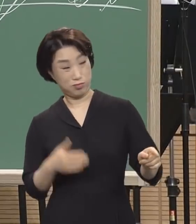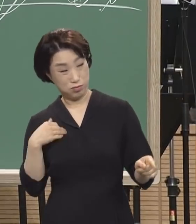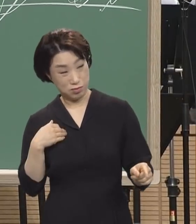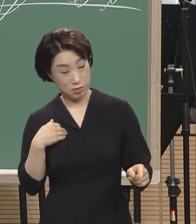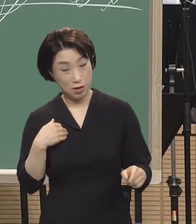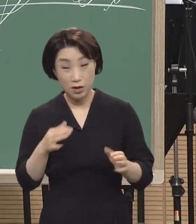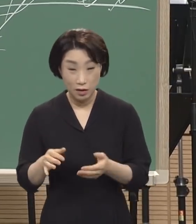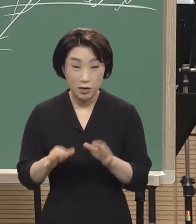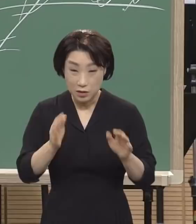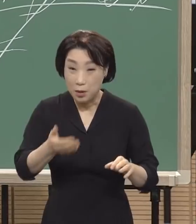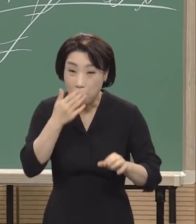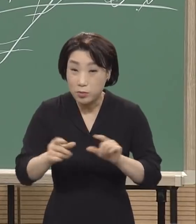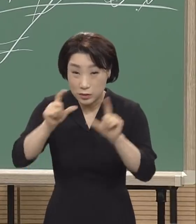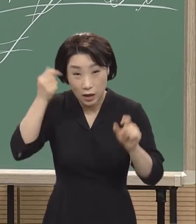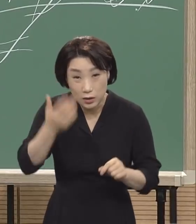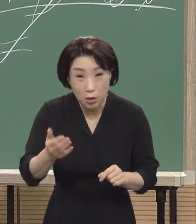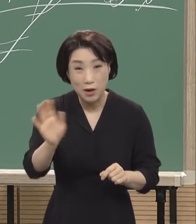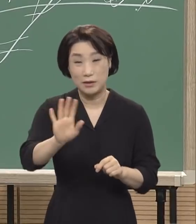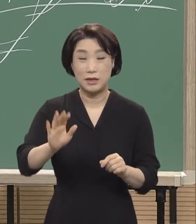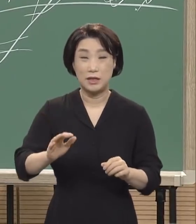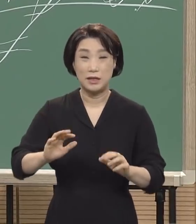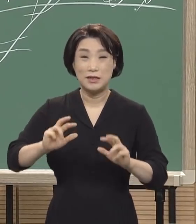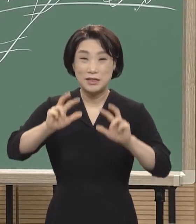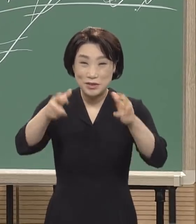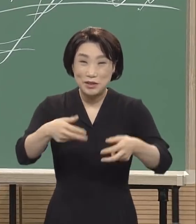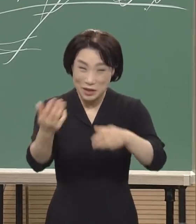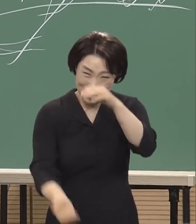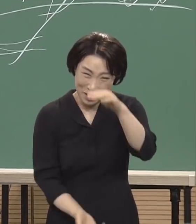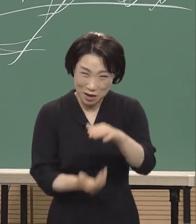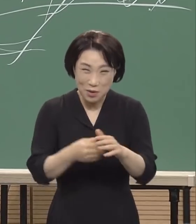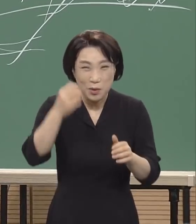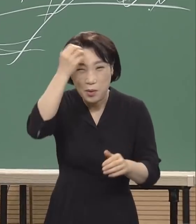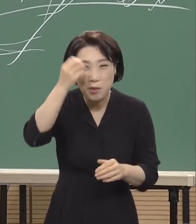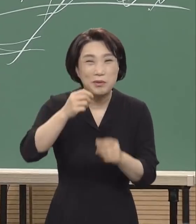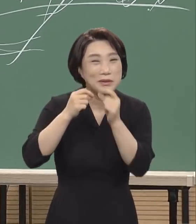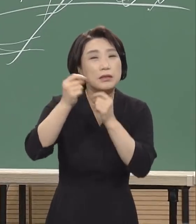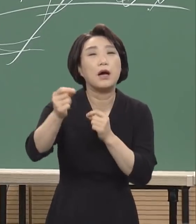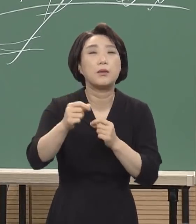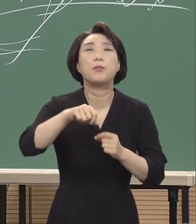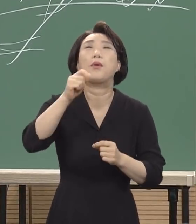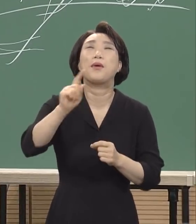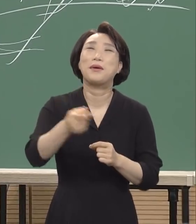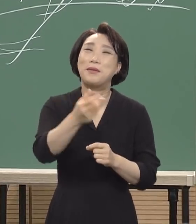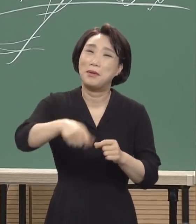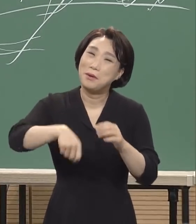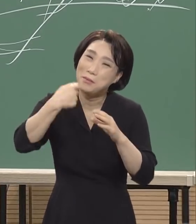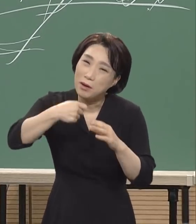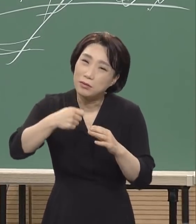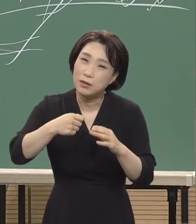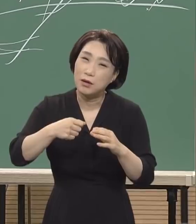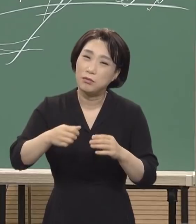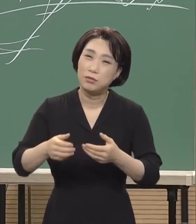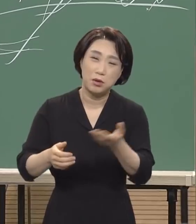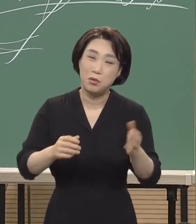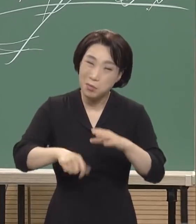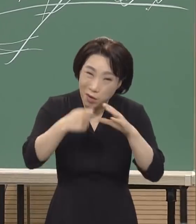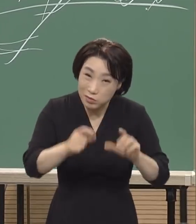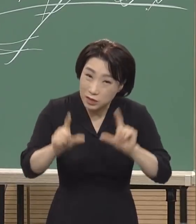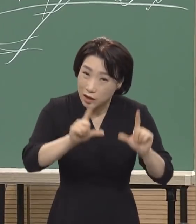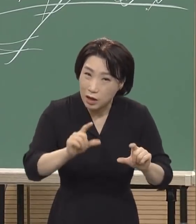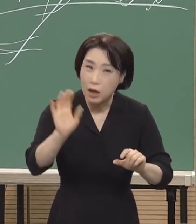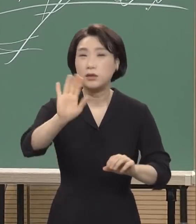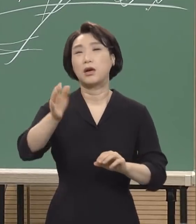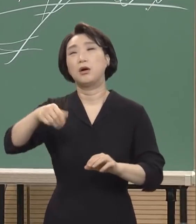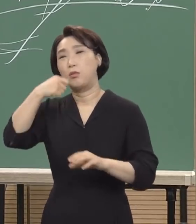사는 줄 아냐. 이 지구상에 최고의 고동사기꾼이 밥그릇이야. 먹으면 산다. 먹으면 죽어. 먹으면.